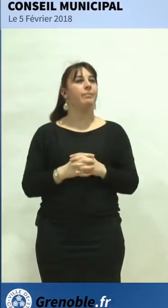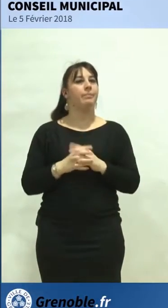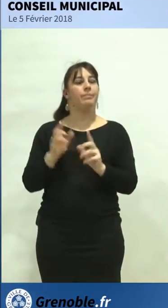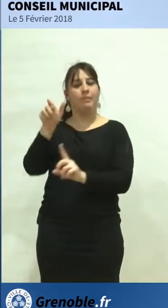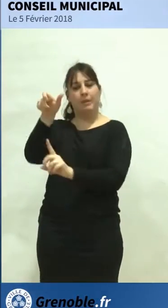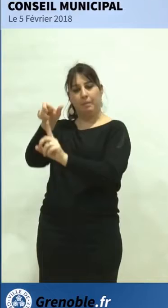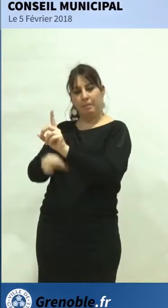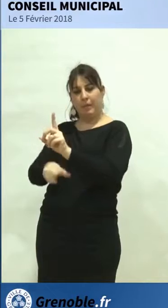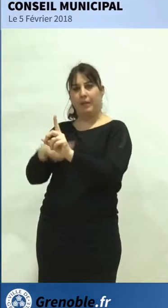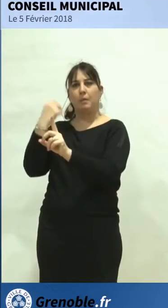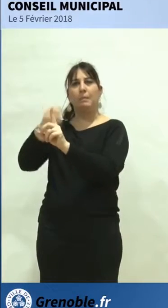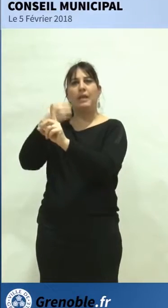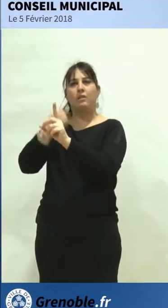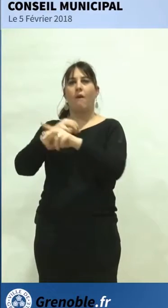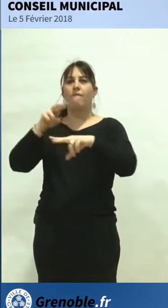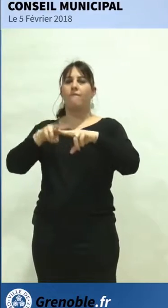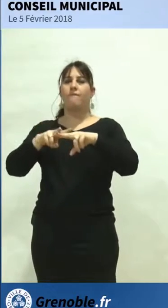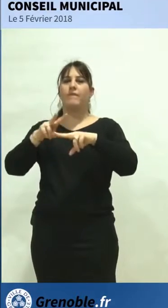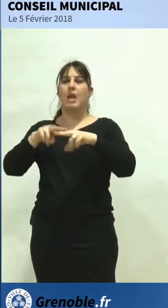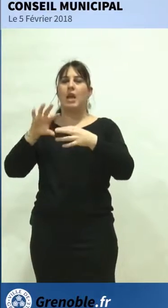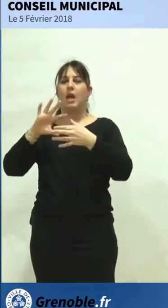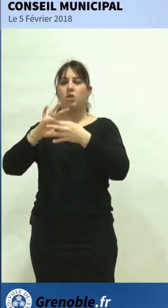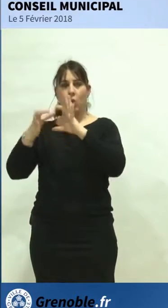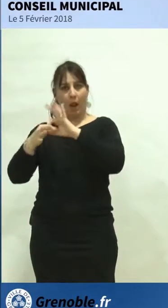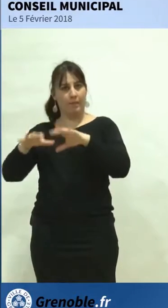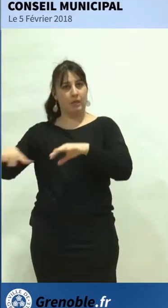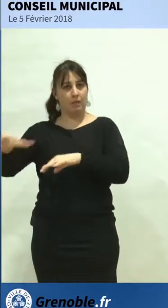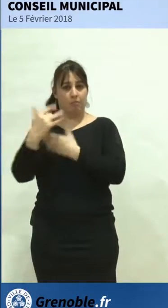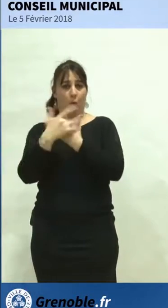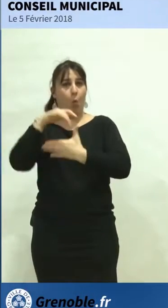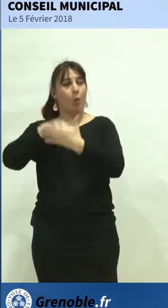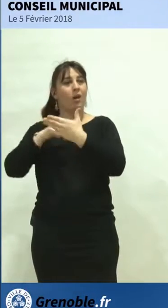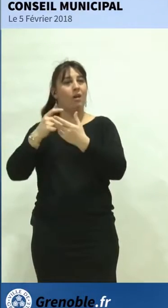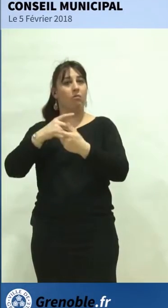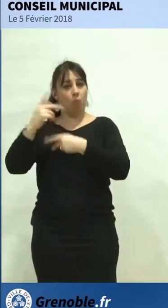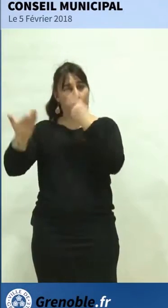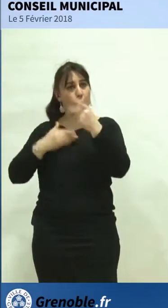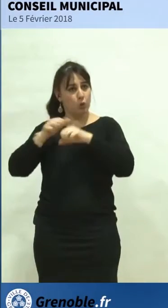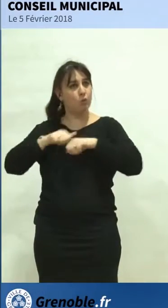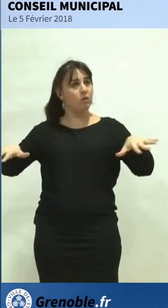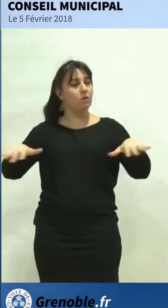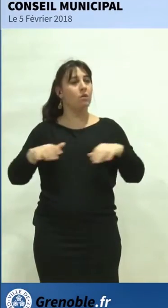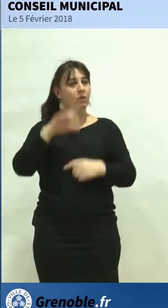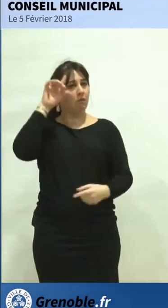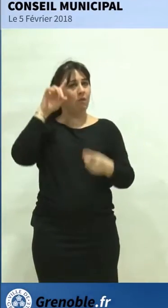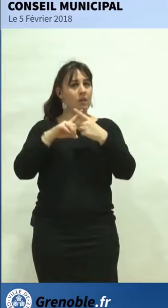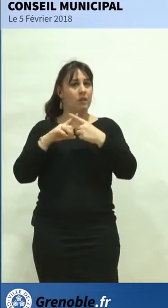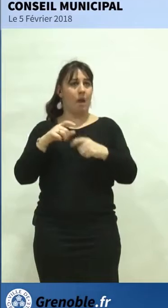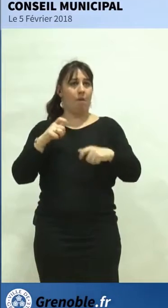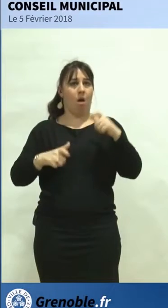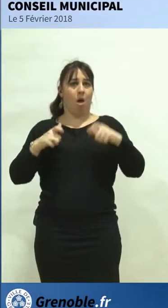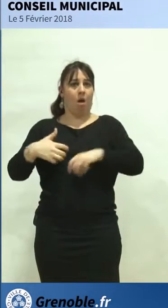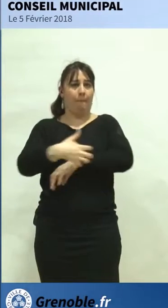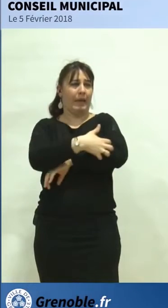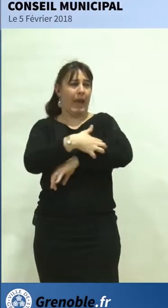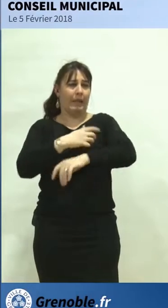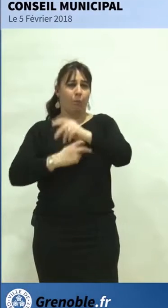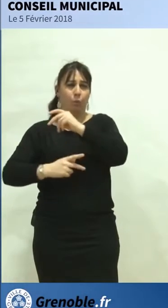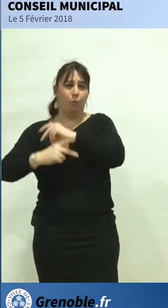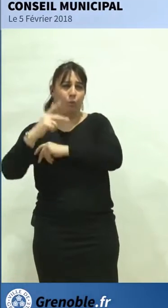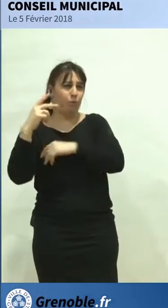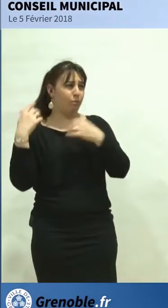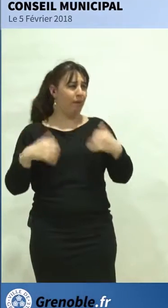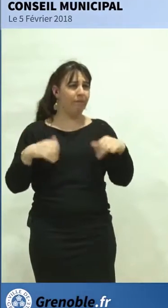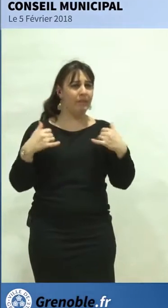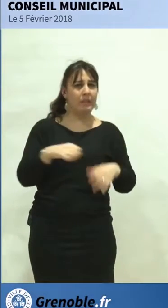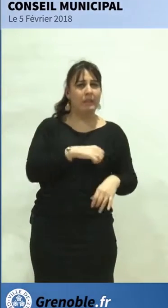du village olympique vous a interpellé par un courrier qu'on a tous reçu sur la précarité grandissante de ce quartier,